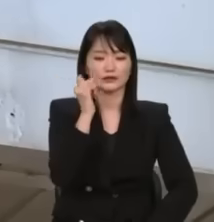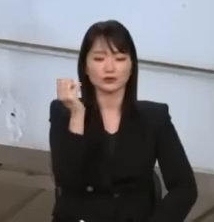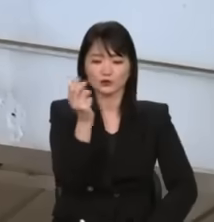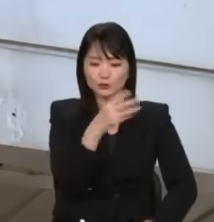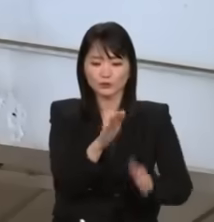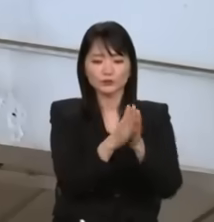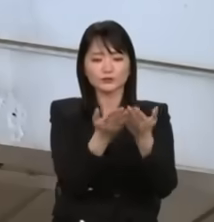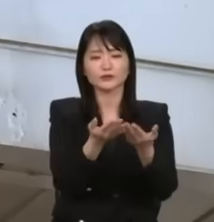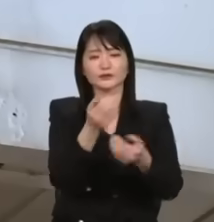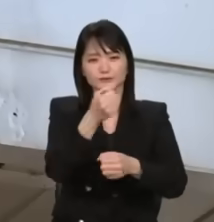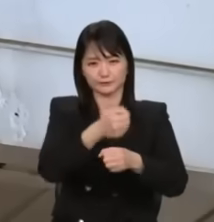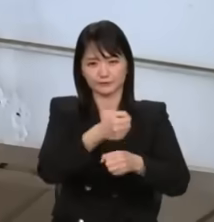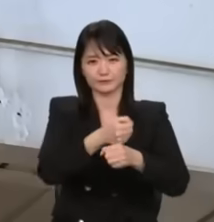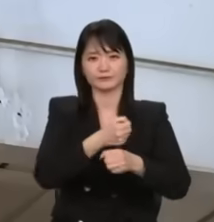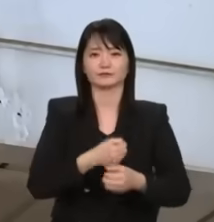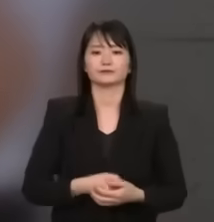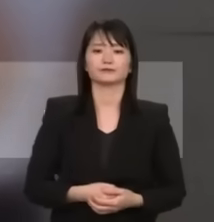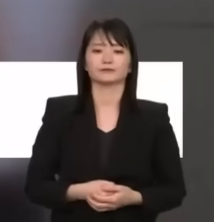등을 만들었습니다.